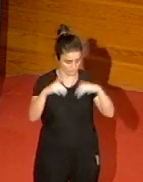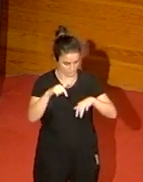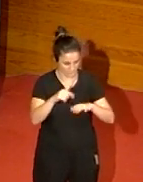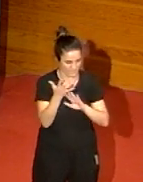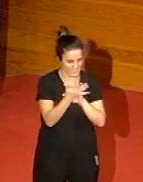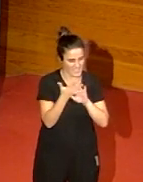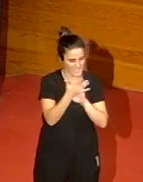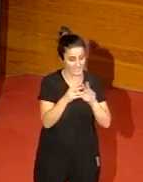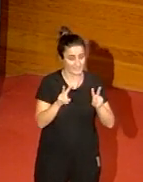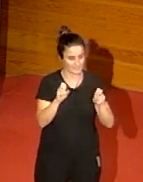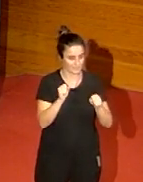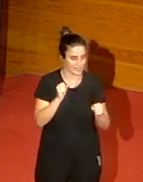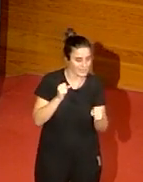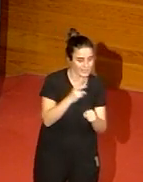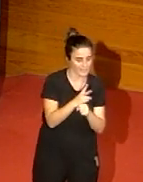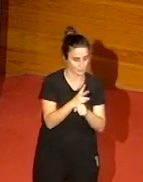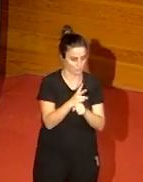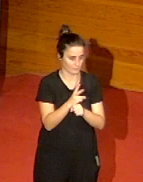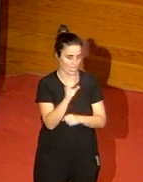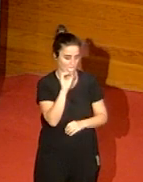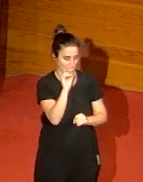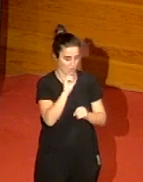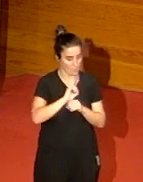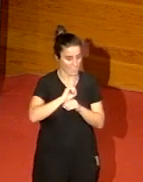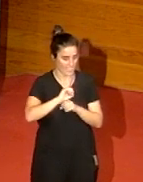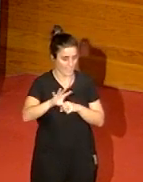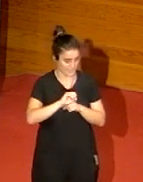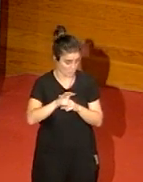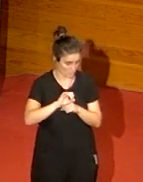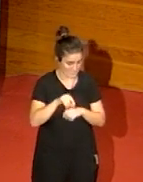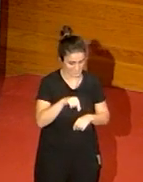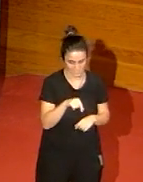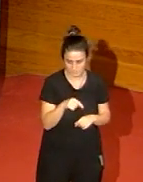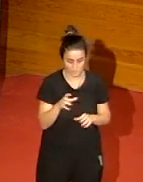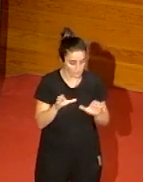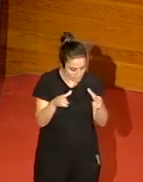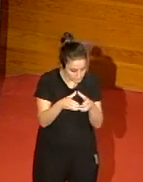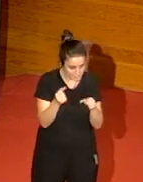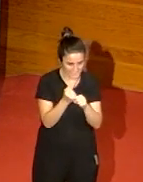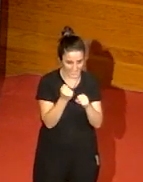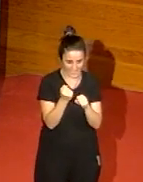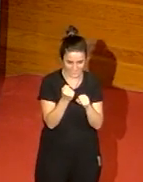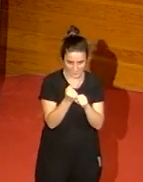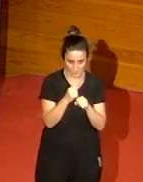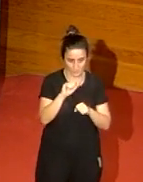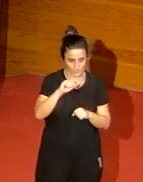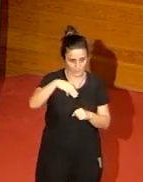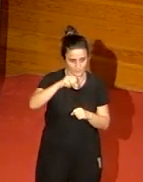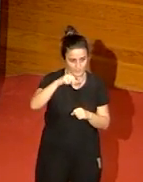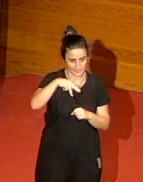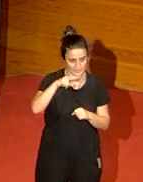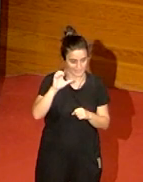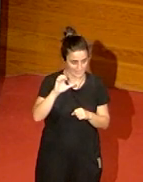zero emisioen erronka zer den kontatuz. Eta, alegia, lantalde bat sortu zen, Amane, Amaia,